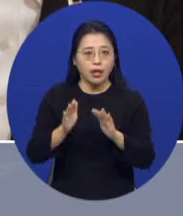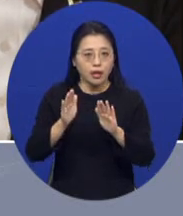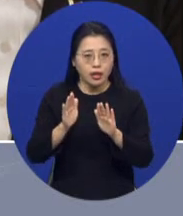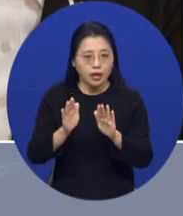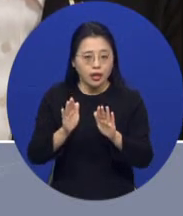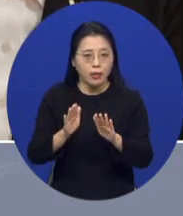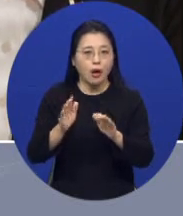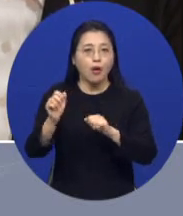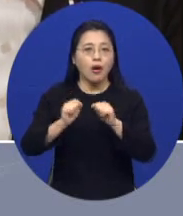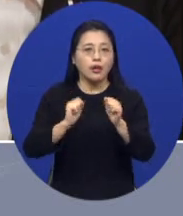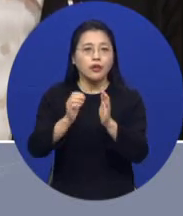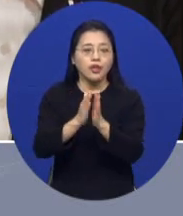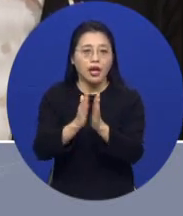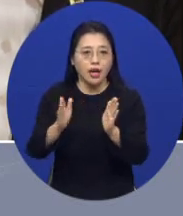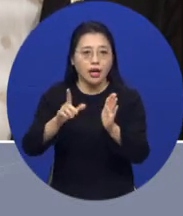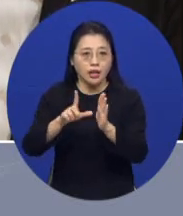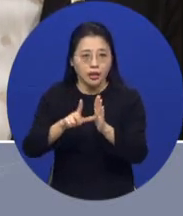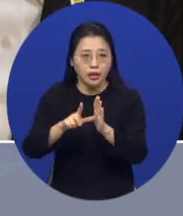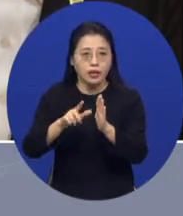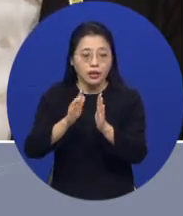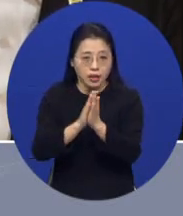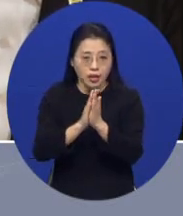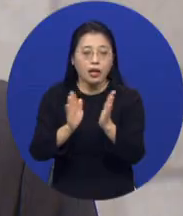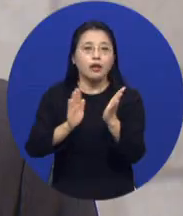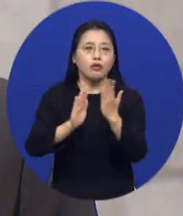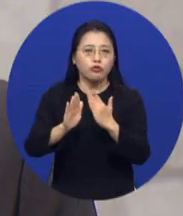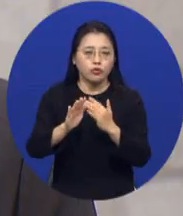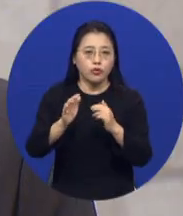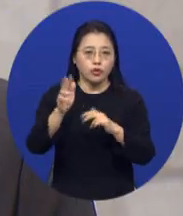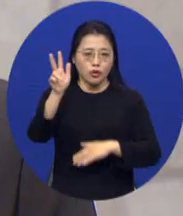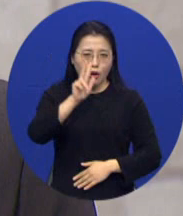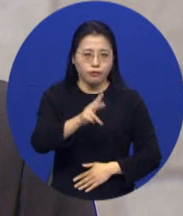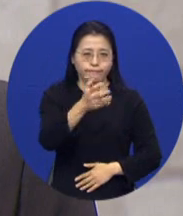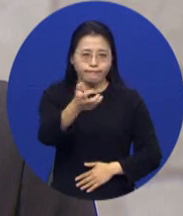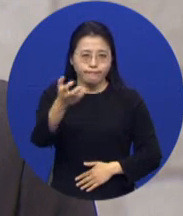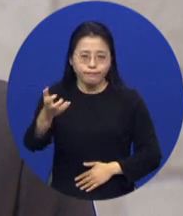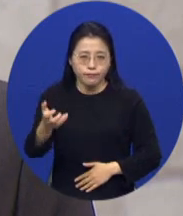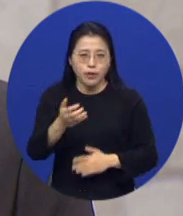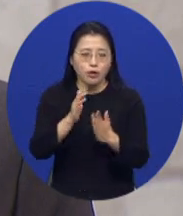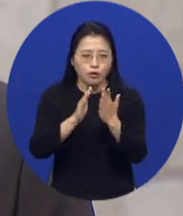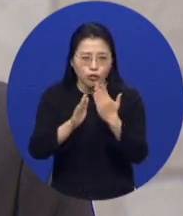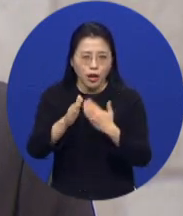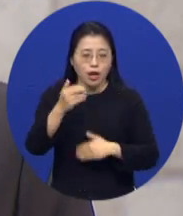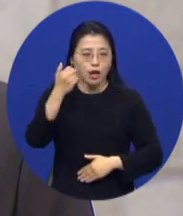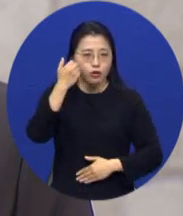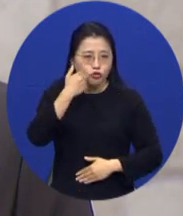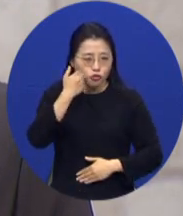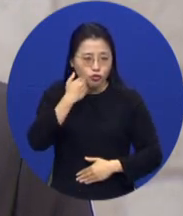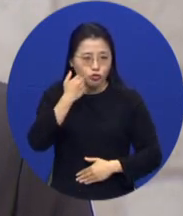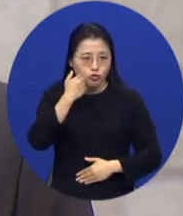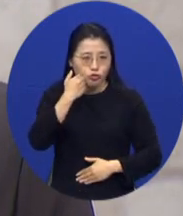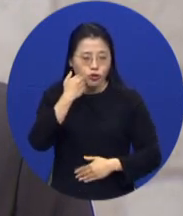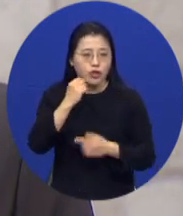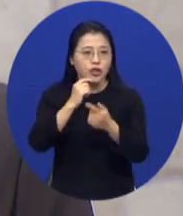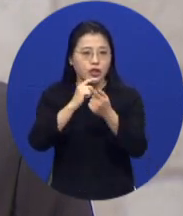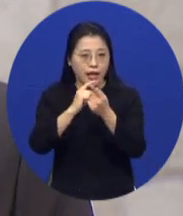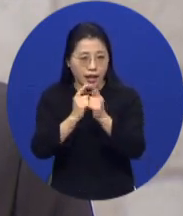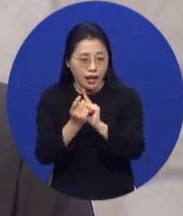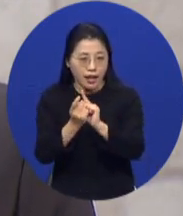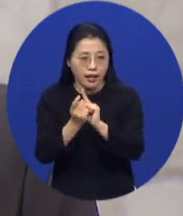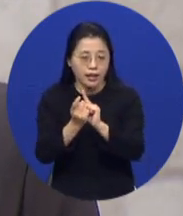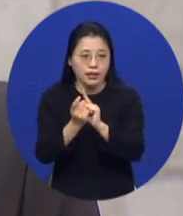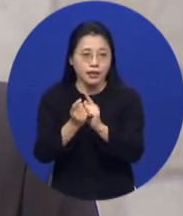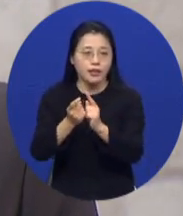대장정 과정에서 전국을 돌면서 정의당이 누구의 손을 잡고 누구의 목소리를 대변해야 되는지 그것을 더